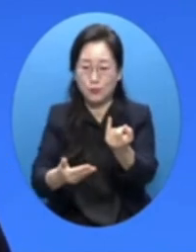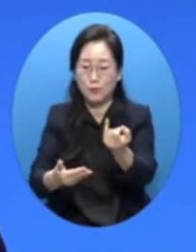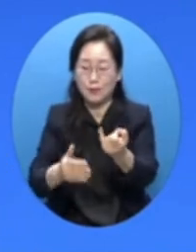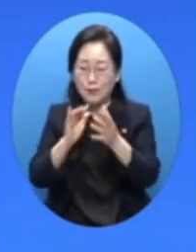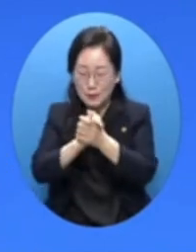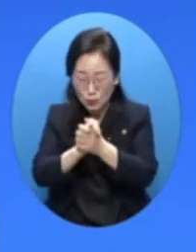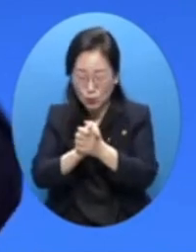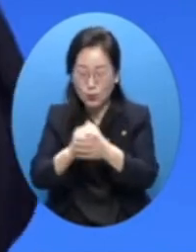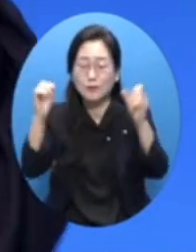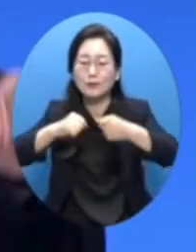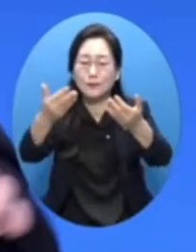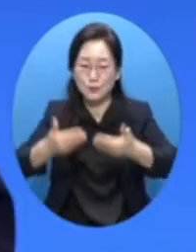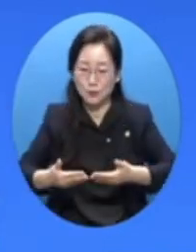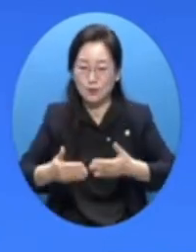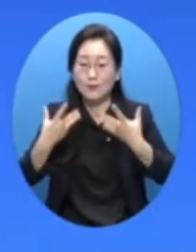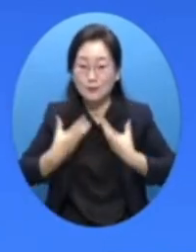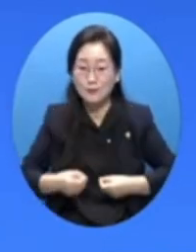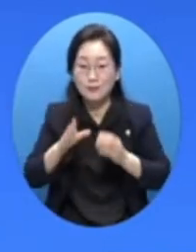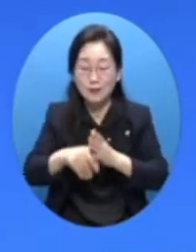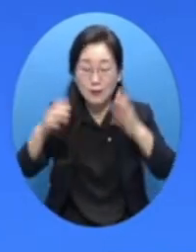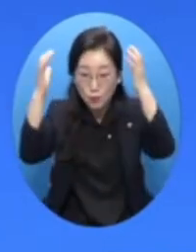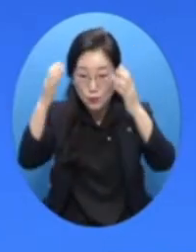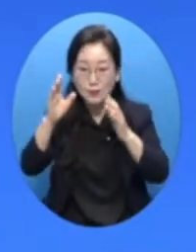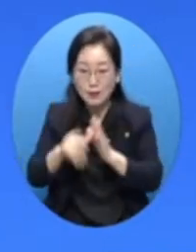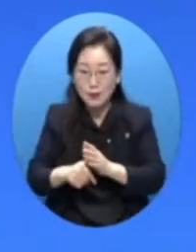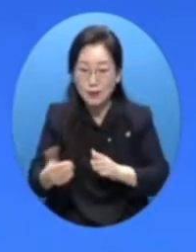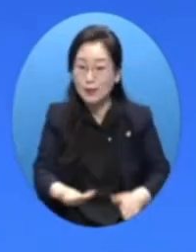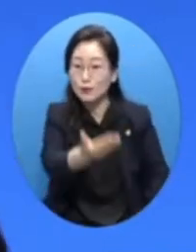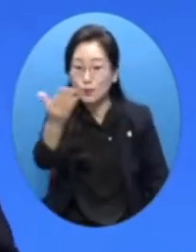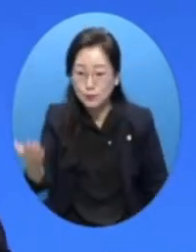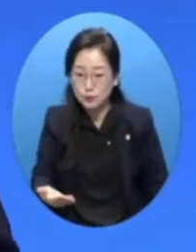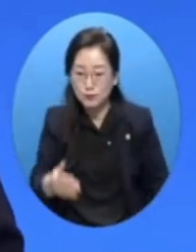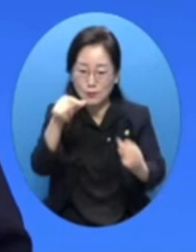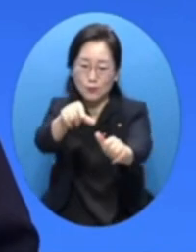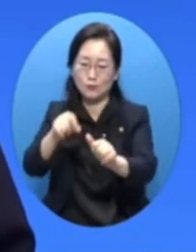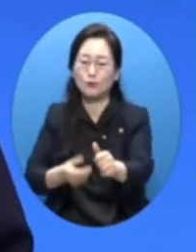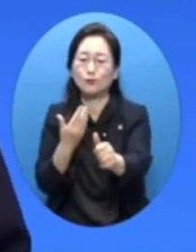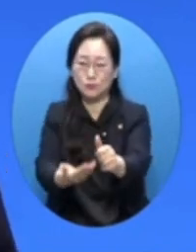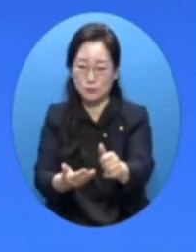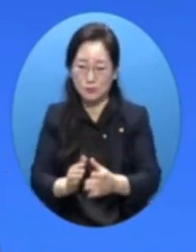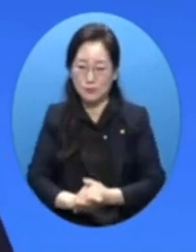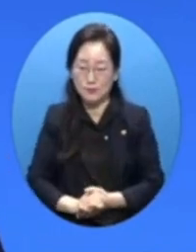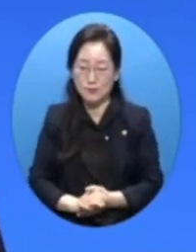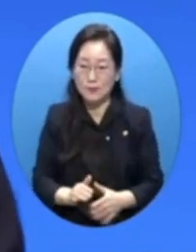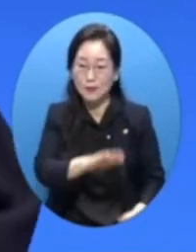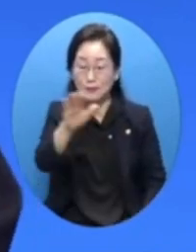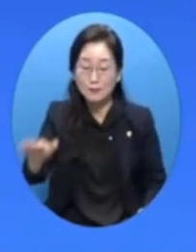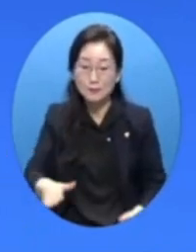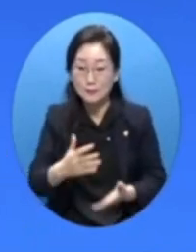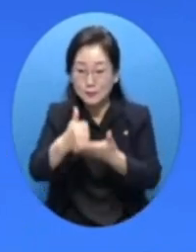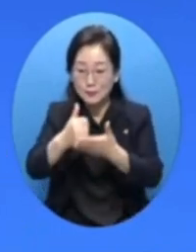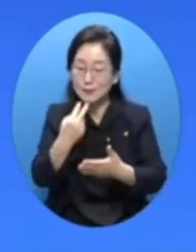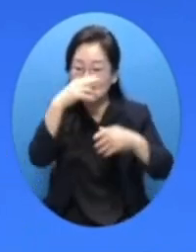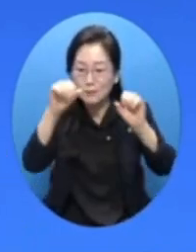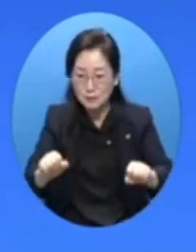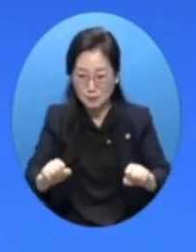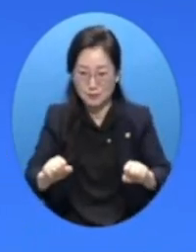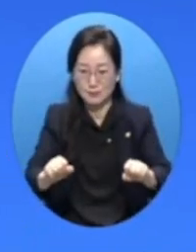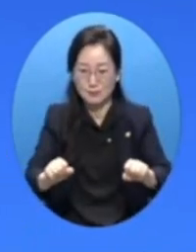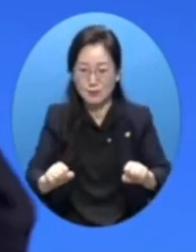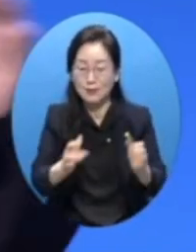기적을 베풀어주십니다. 절망의 때, 고통의 때, 괴로움의 때 우리를 건져주시는 것입니다. 우리 주님은 살아계신